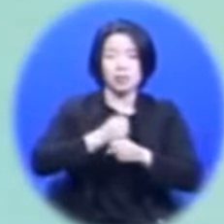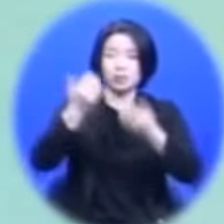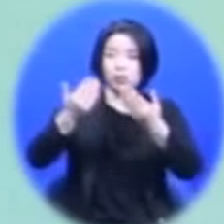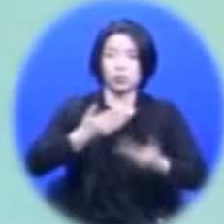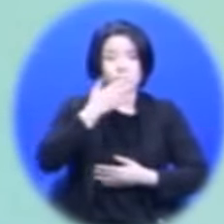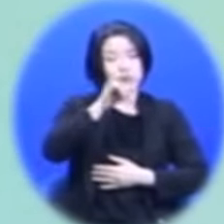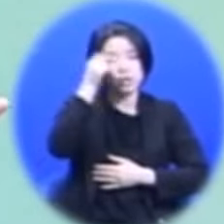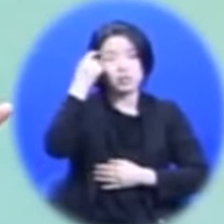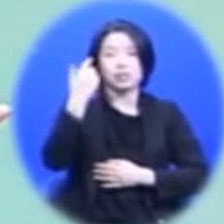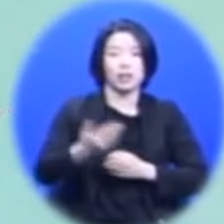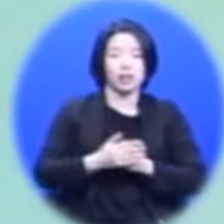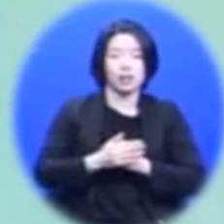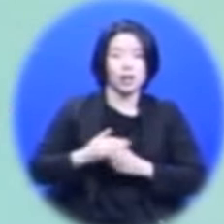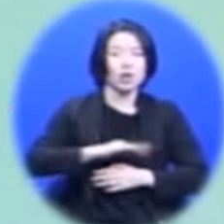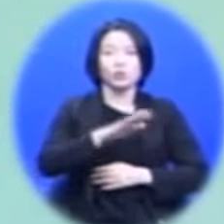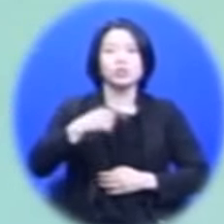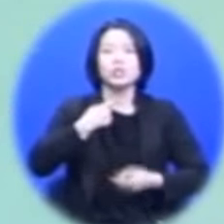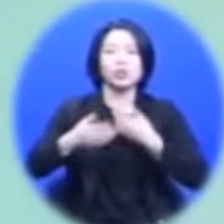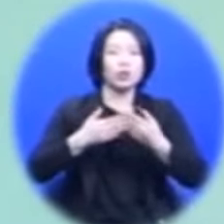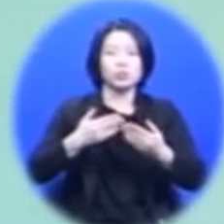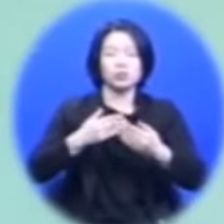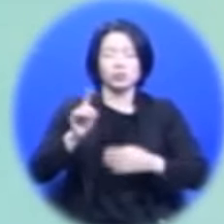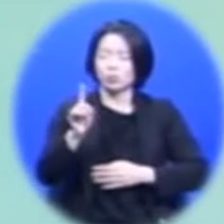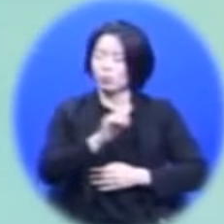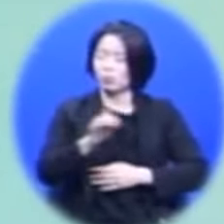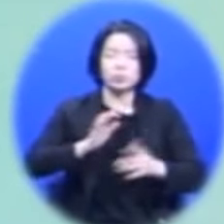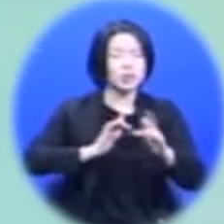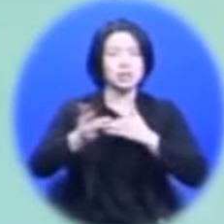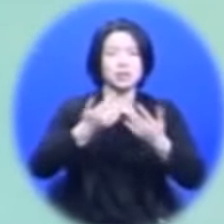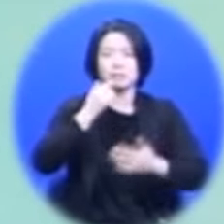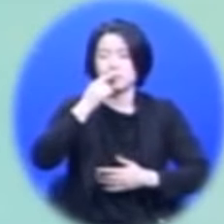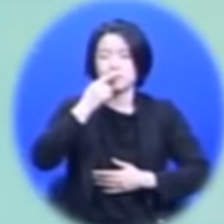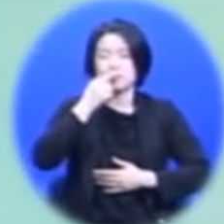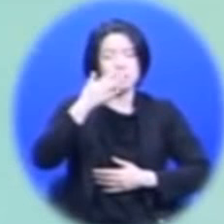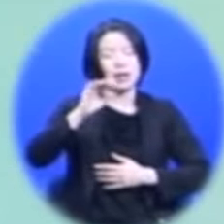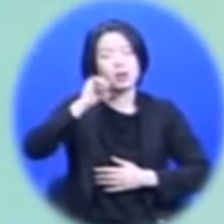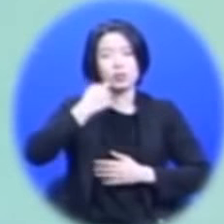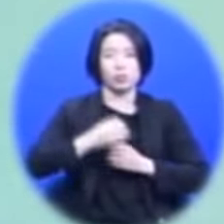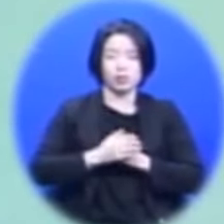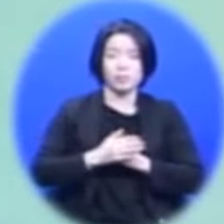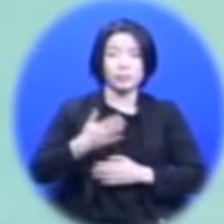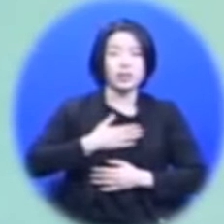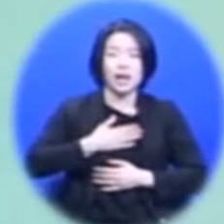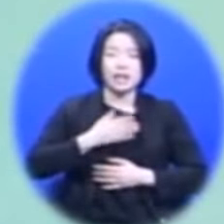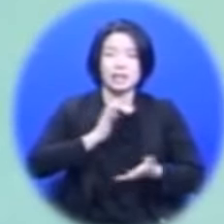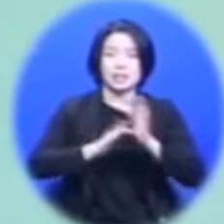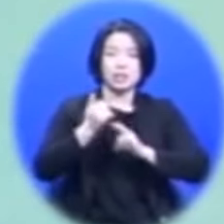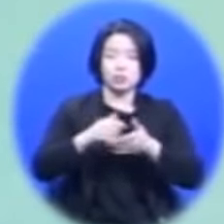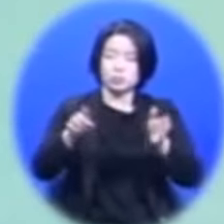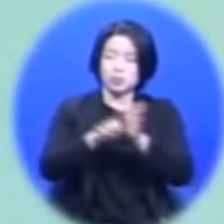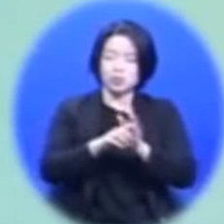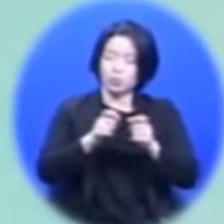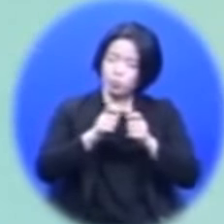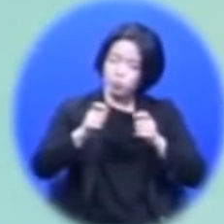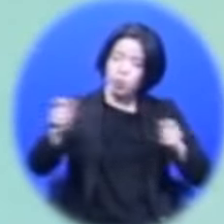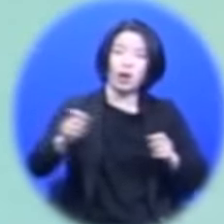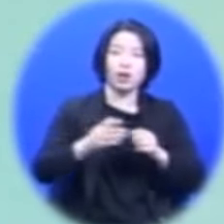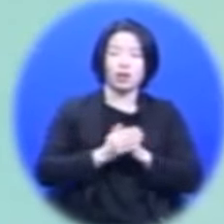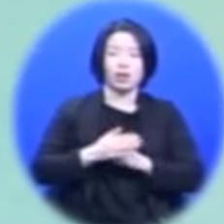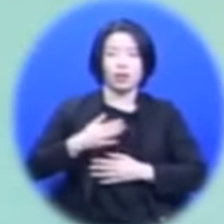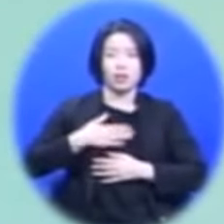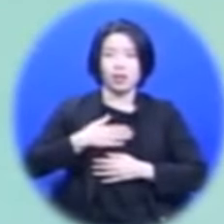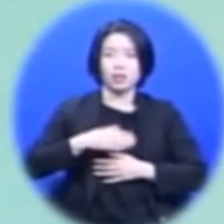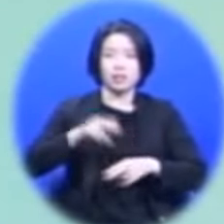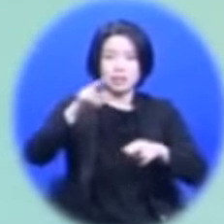우리 경험으로는 도무지 이해가 잘 안 됩니다. 나는 예수 믿은 지 오래되었지만 직분도